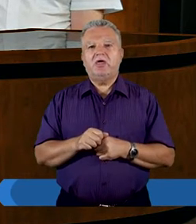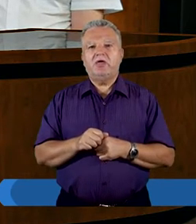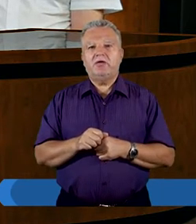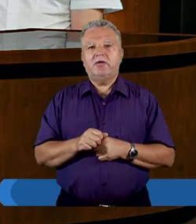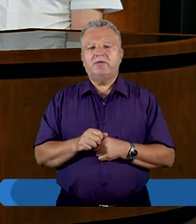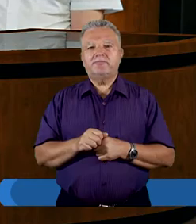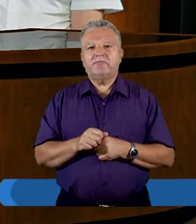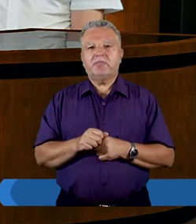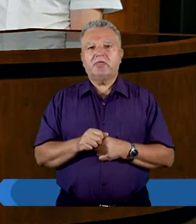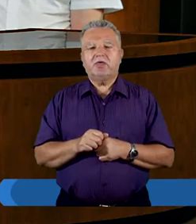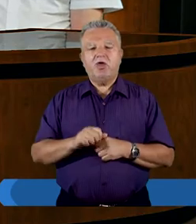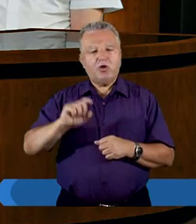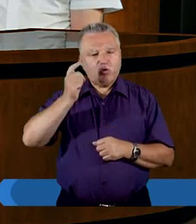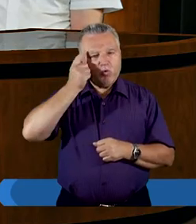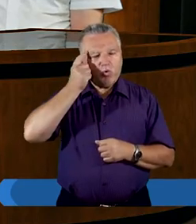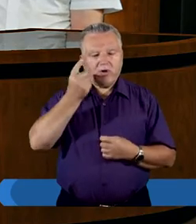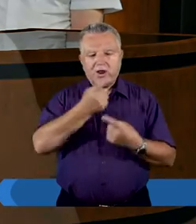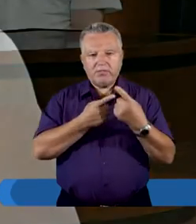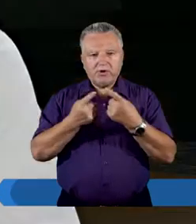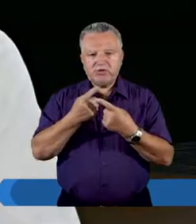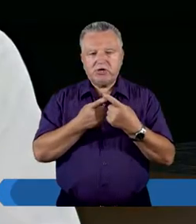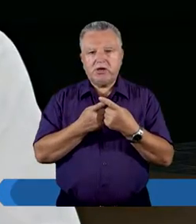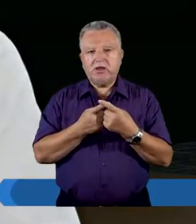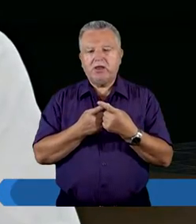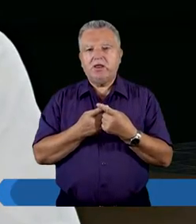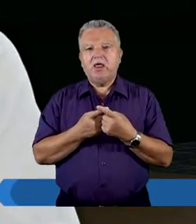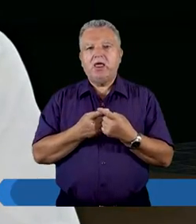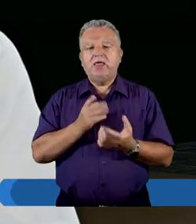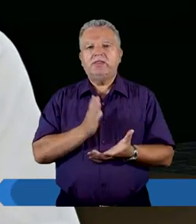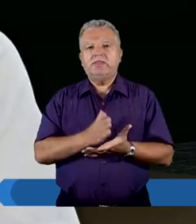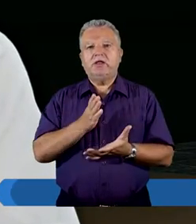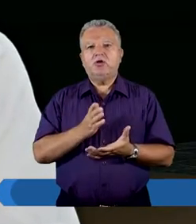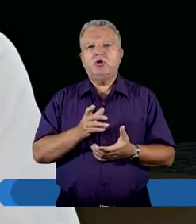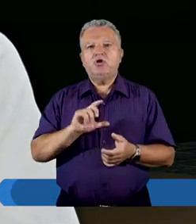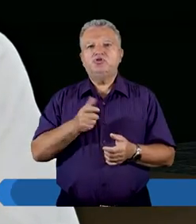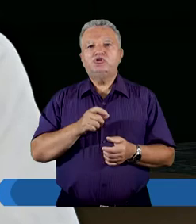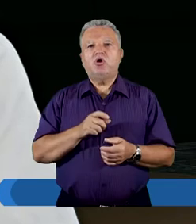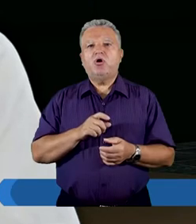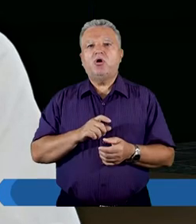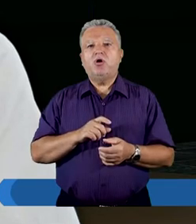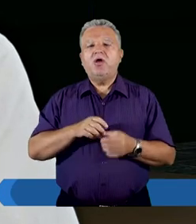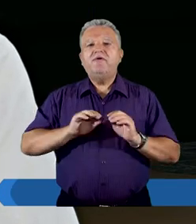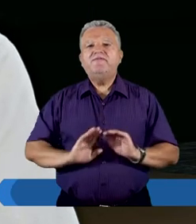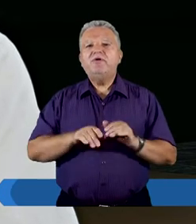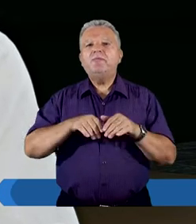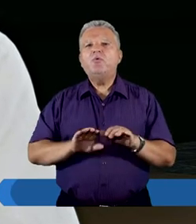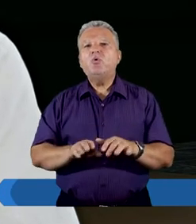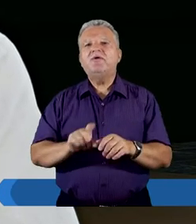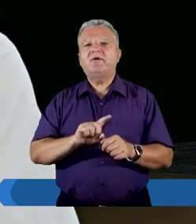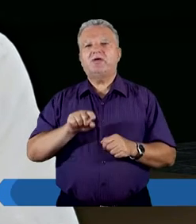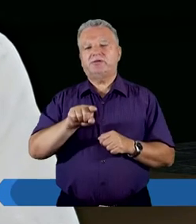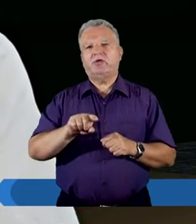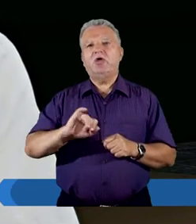istota tej jak gdyby historii, tylko co z niej wynikało. Jaki